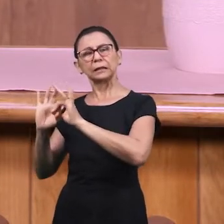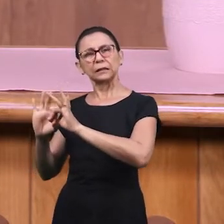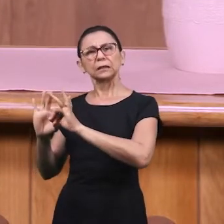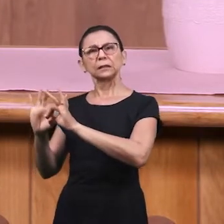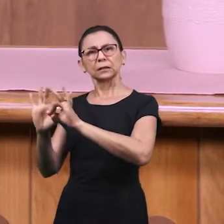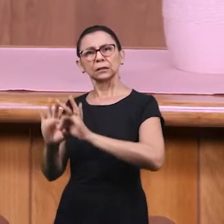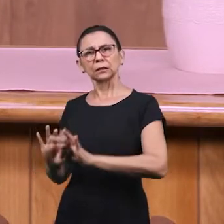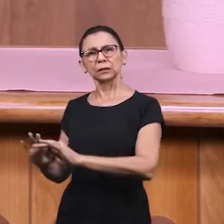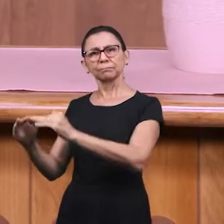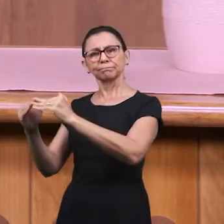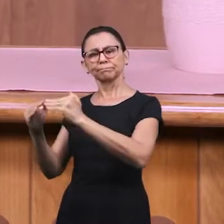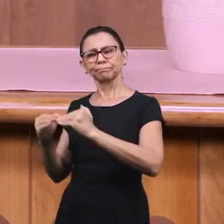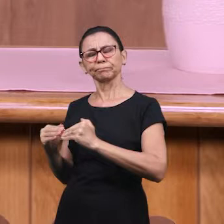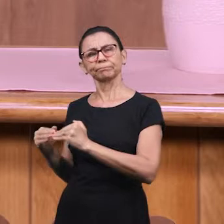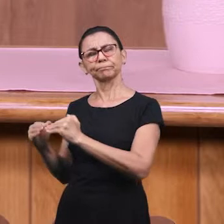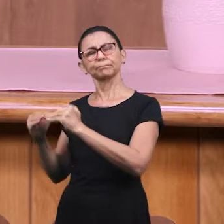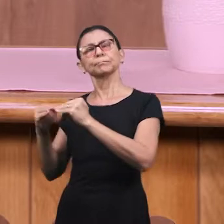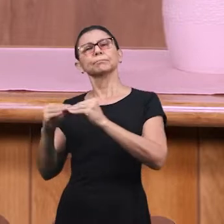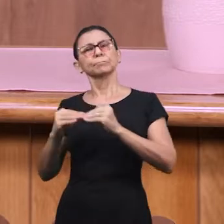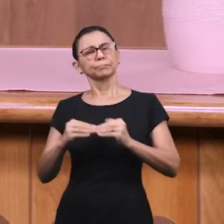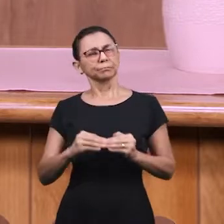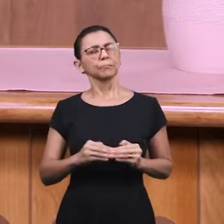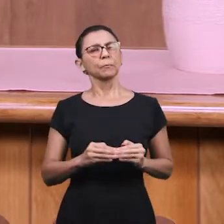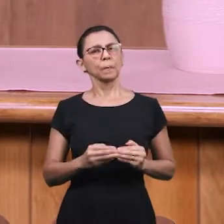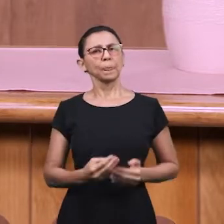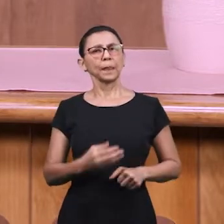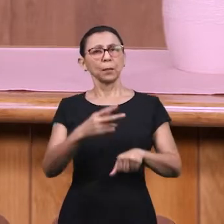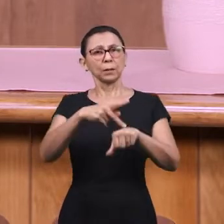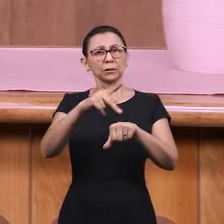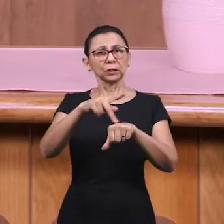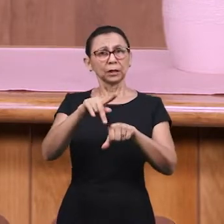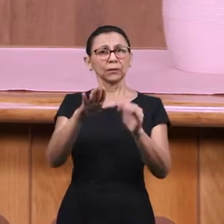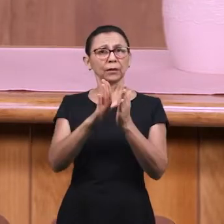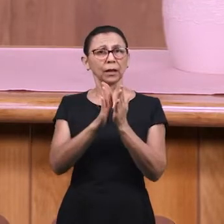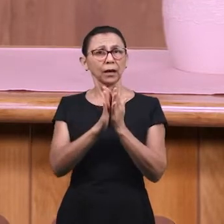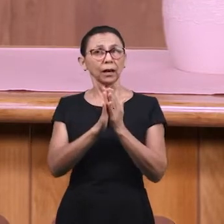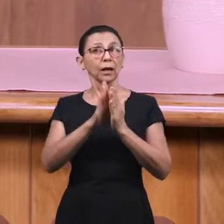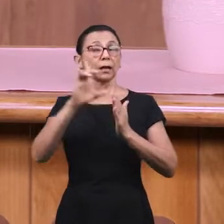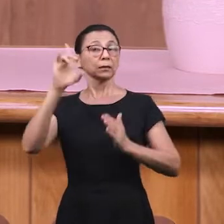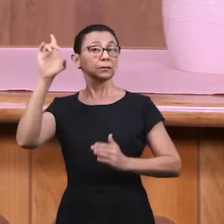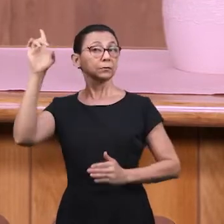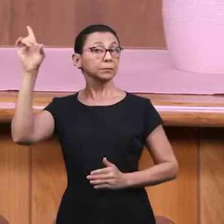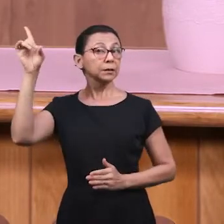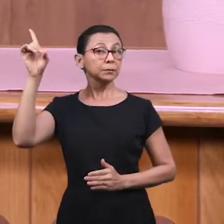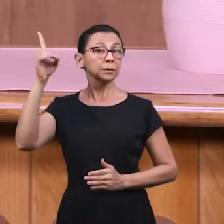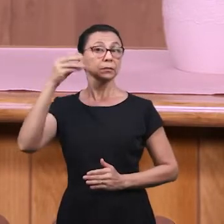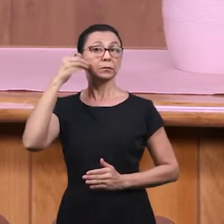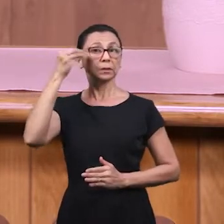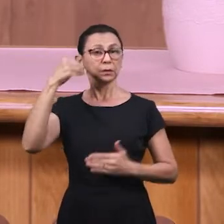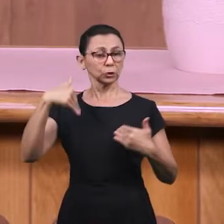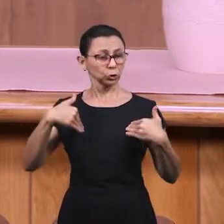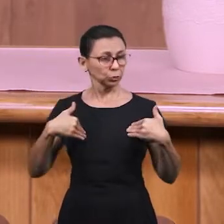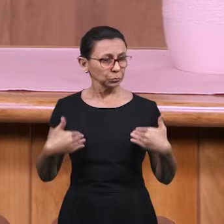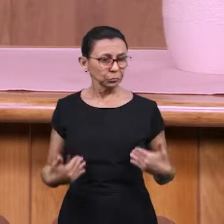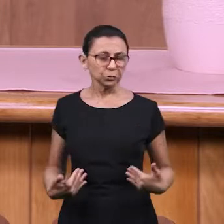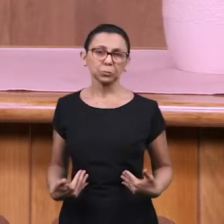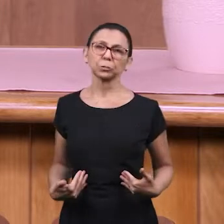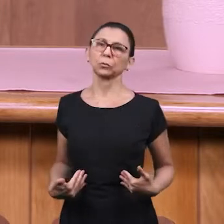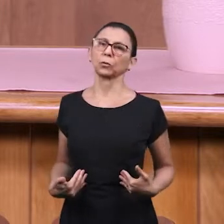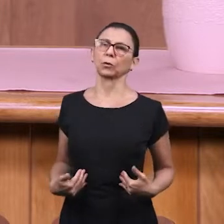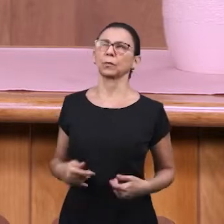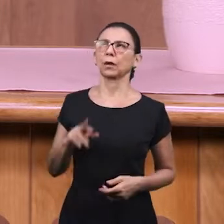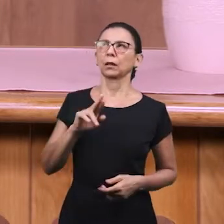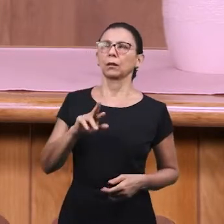Церковь жила тем, что написано в Слове, опытом тела. Не только